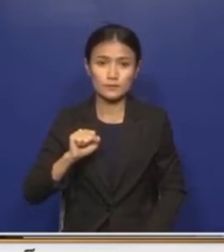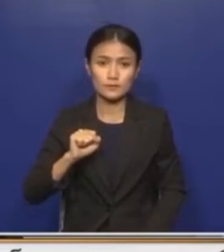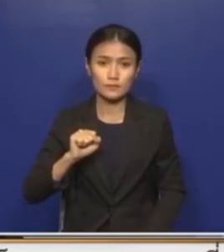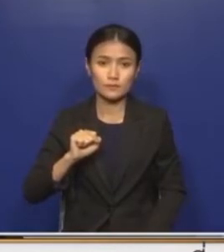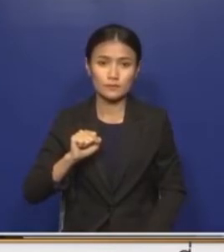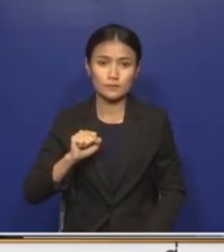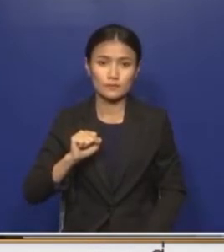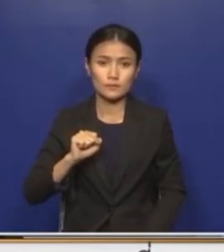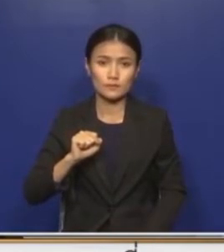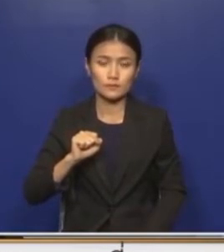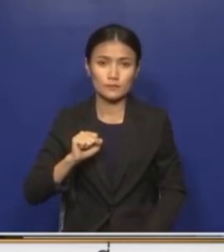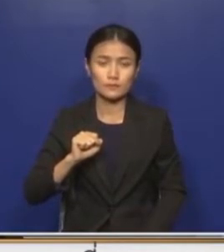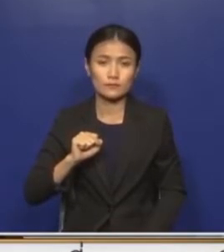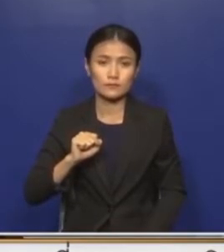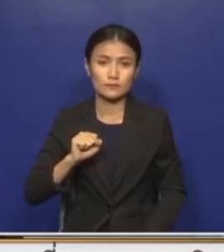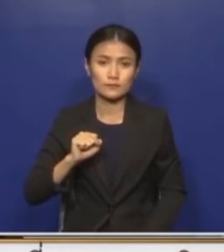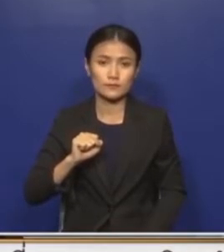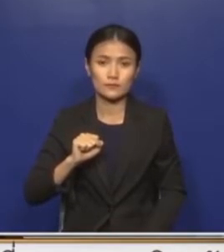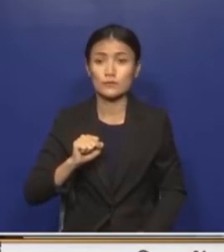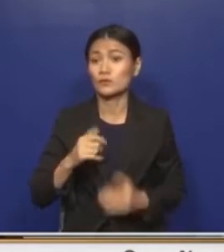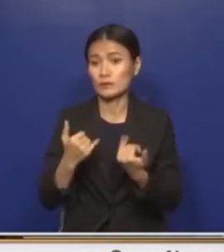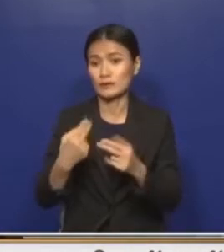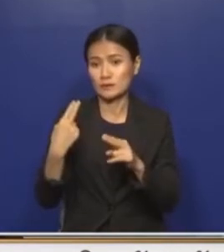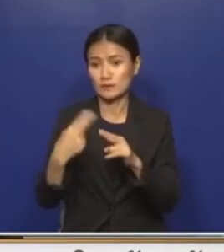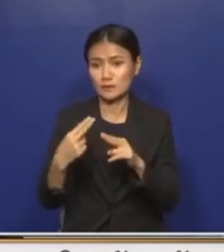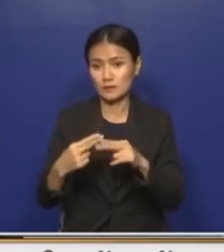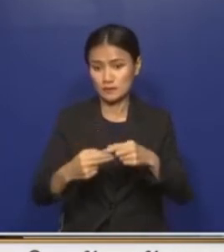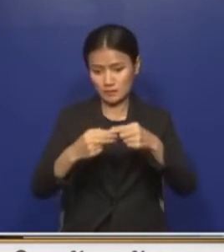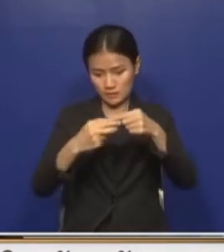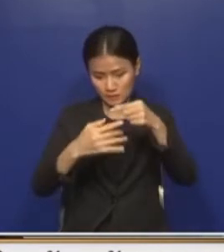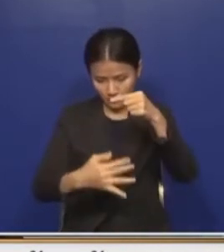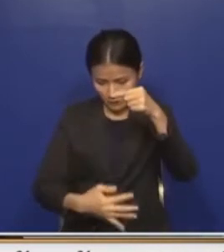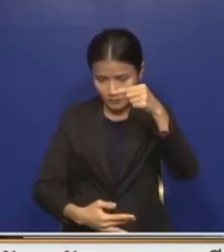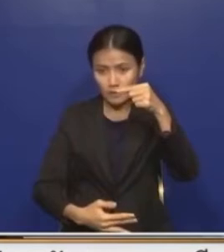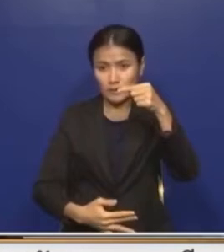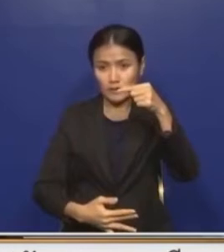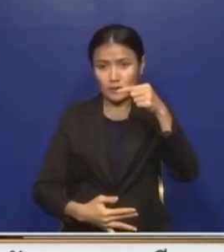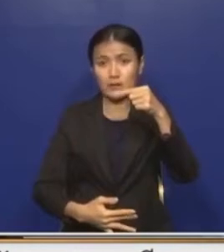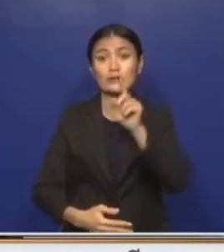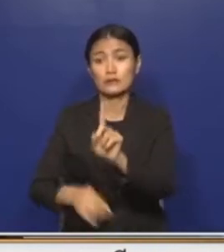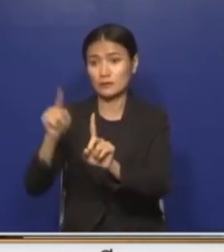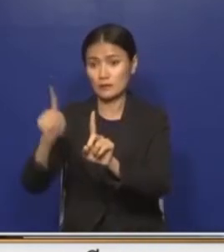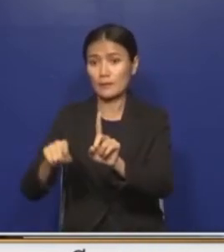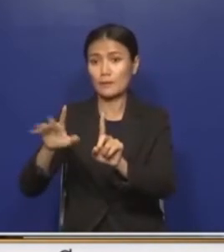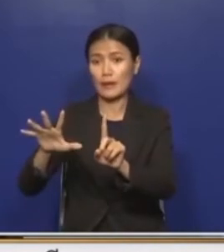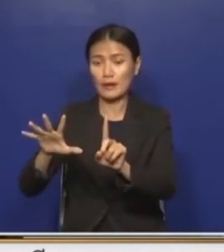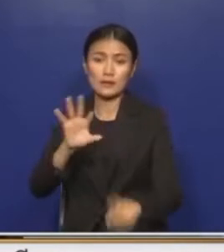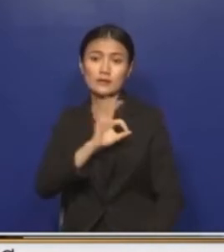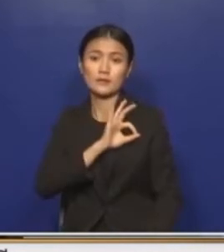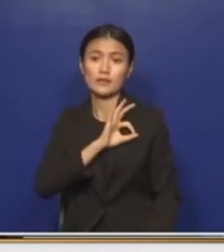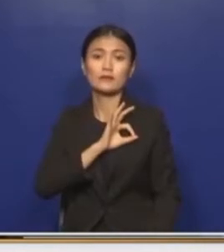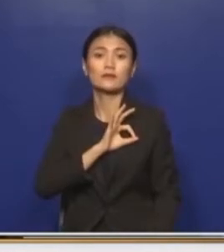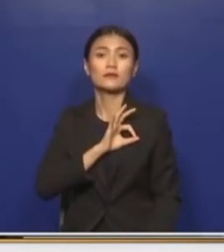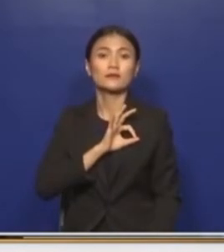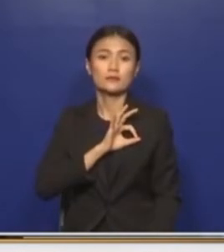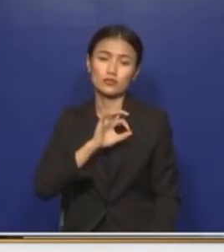ายนามท้ายยตินี้ซึ่งมีจำนวนไม่น้อยกว่า1ใน5ของจำนวนสมาชิกทั้งหมดเท่าที่อยู่ของส